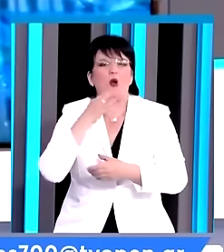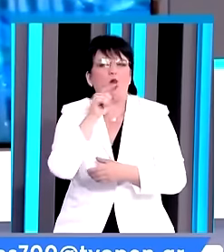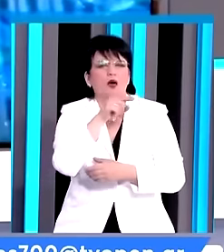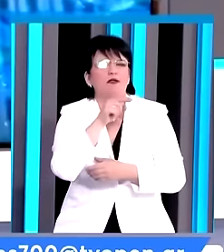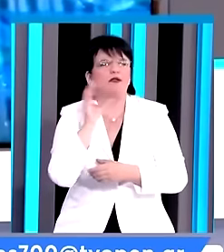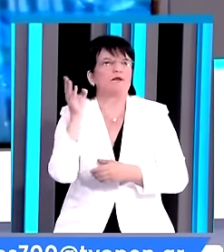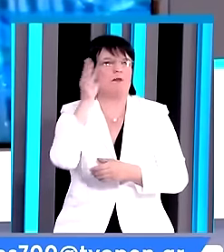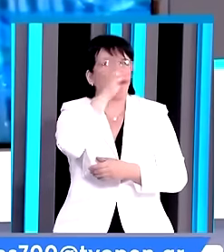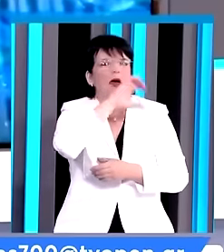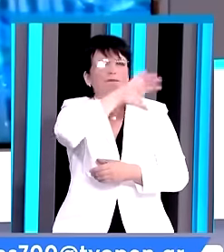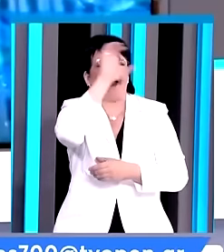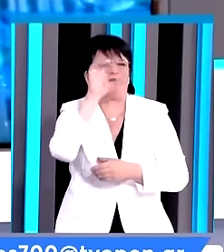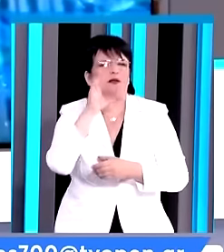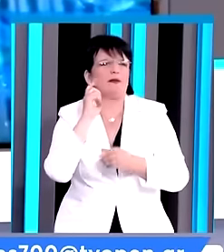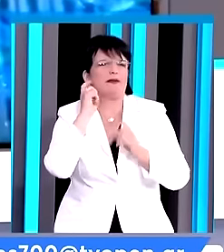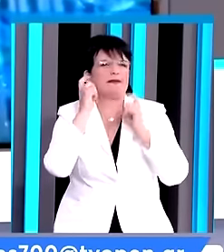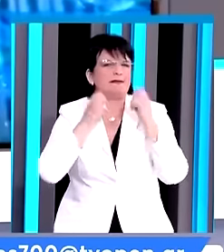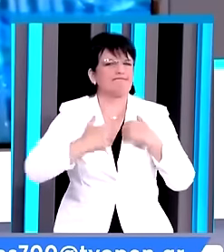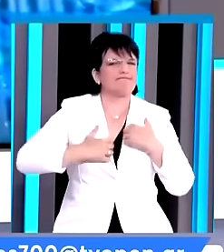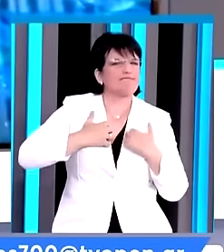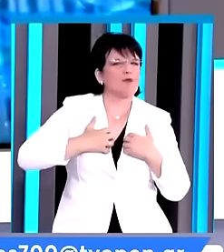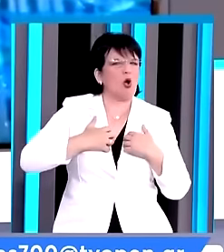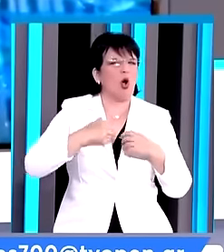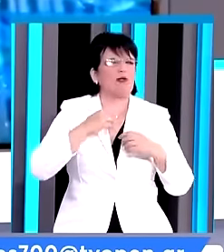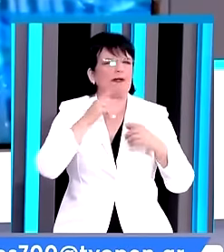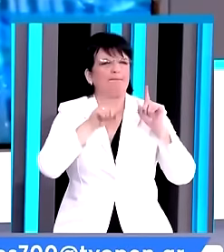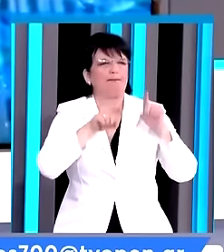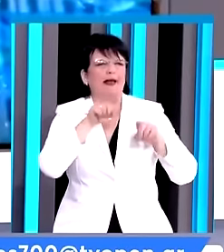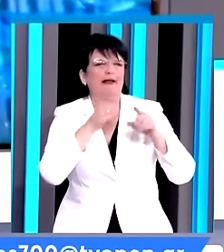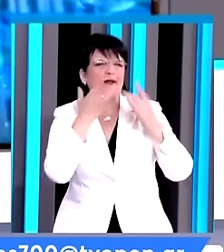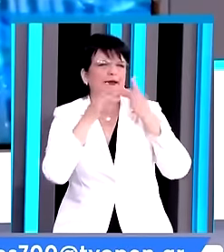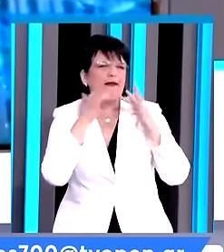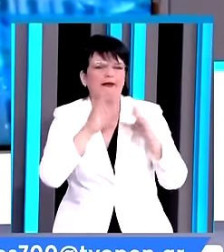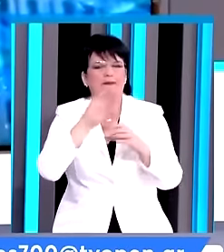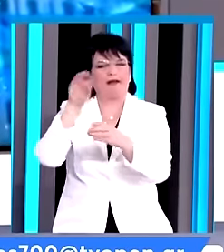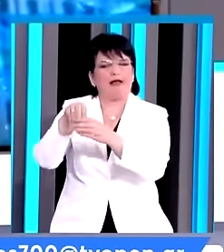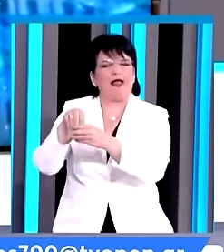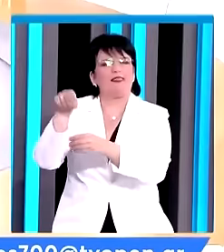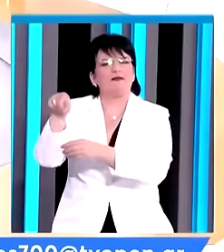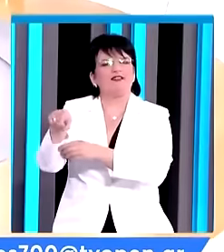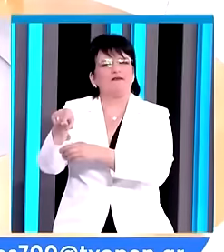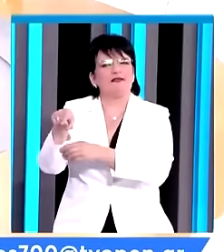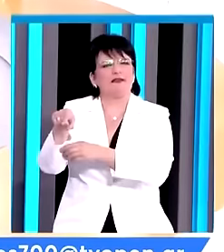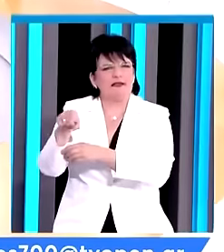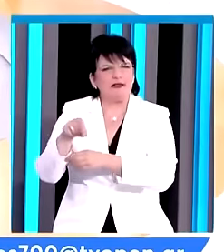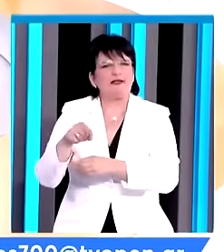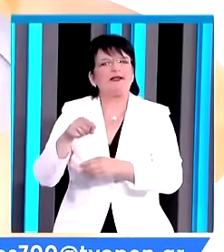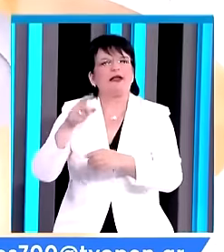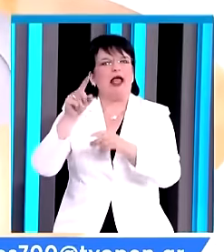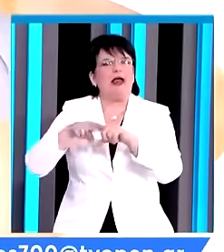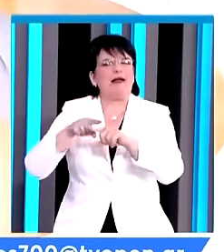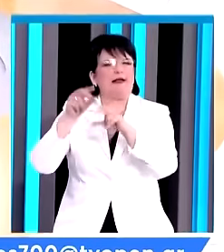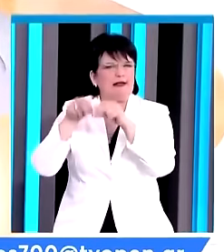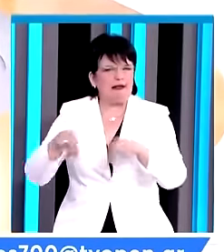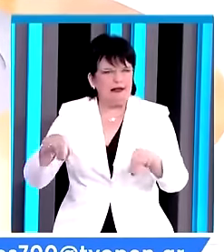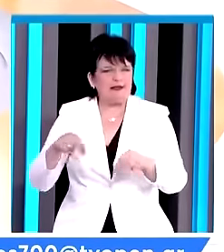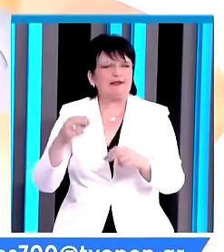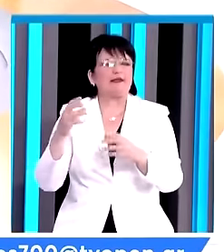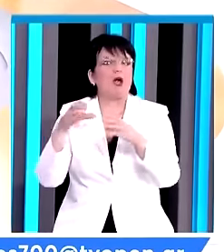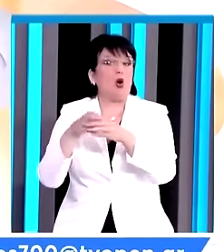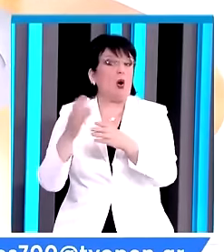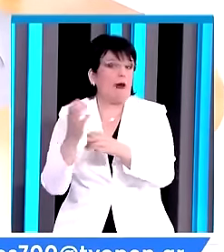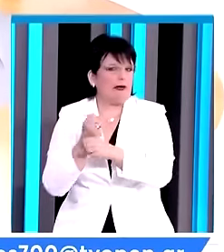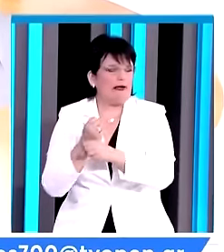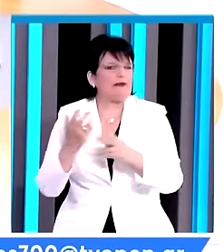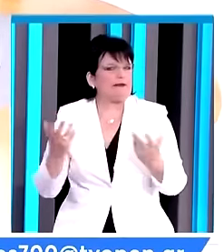σας ανησυχεί ότι μπορεί να φύγει πολλοί κόσμος να ψηφίσει Ελληνική λύση, από τη Δημοκρατία εννοώ. Με ενδιαφέρει, κύριε Κοροκυθά, να συσπηρώσουμε τον